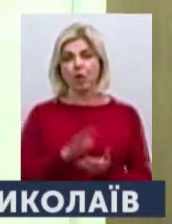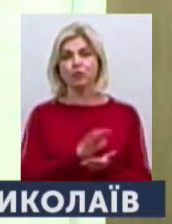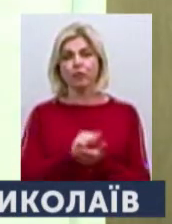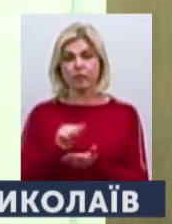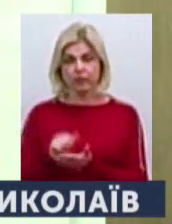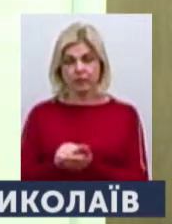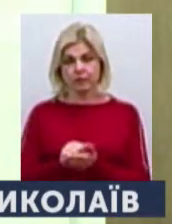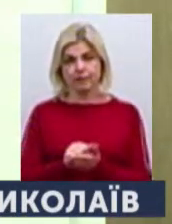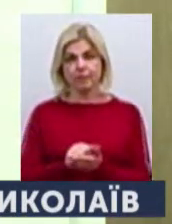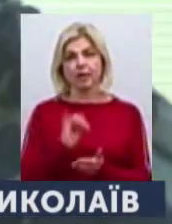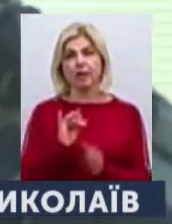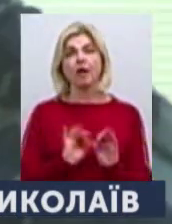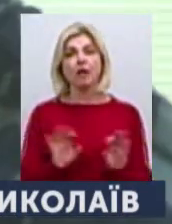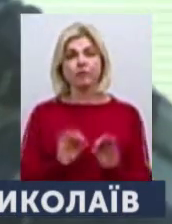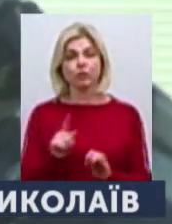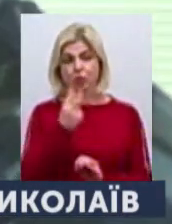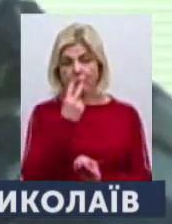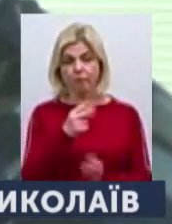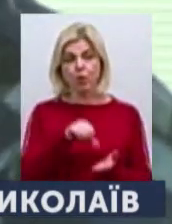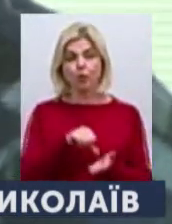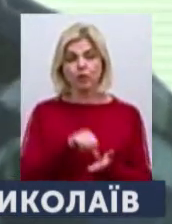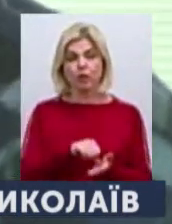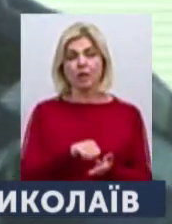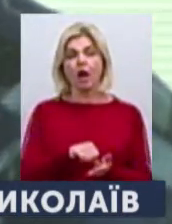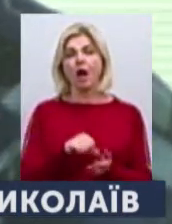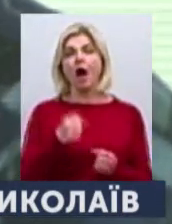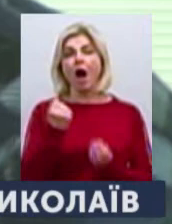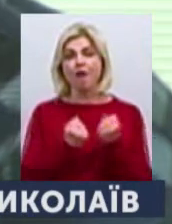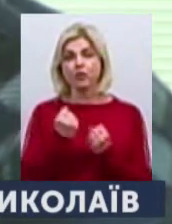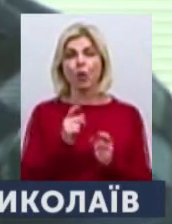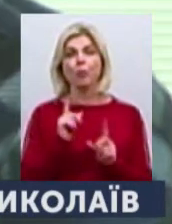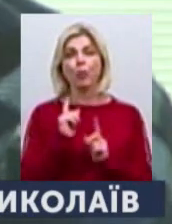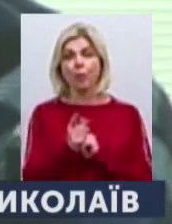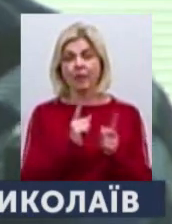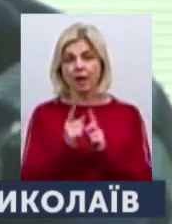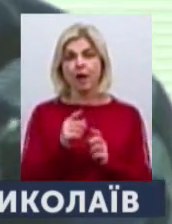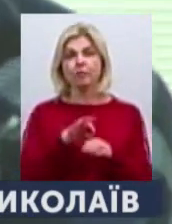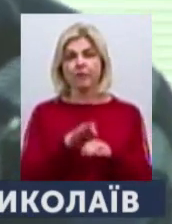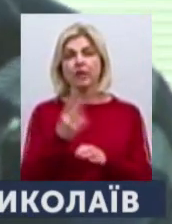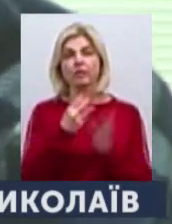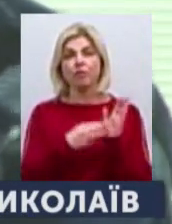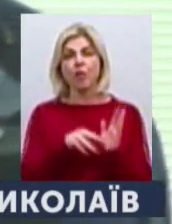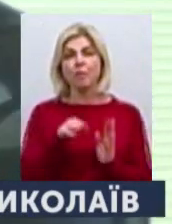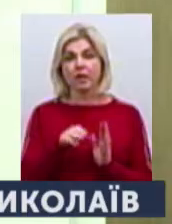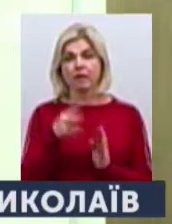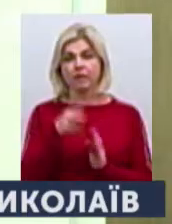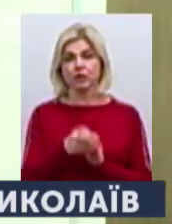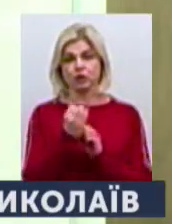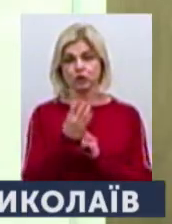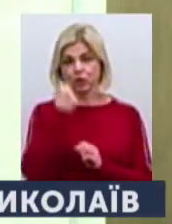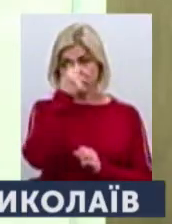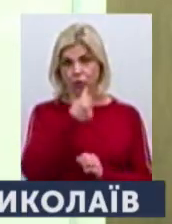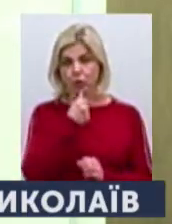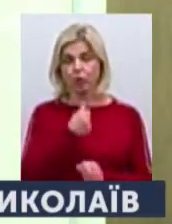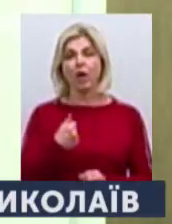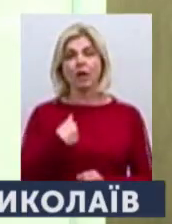інтернет-видань Миколаєва. Розповів, бачив учасників автопробігу, який відбувся у Миколаєві 28 березня 2014 року. Я